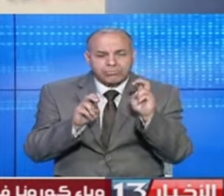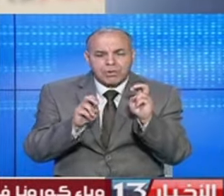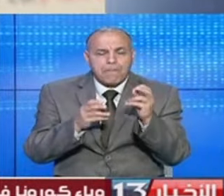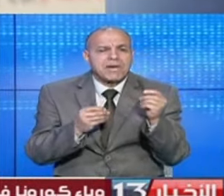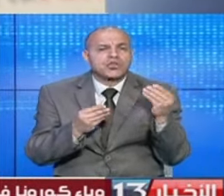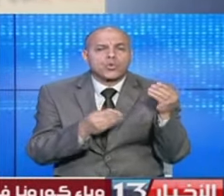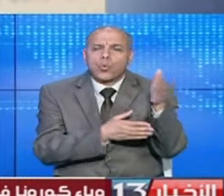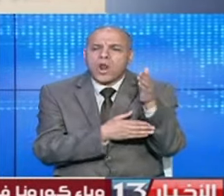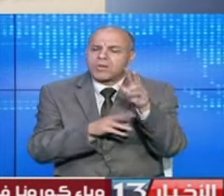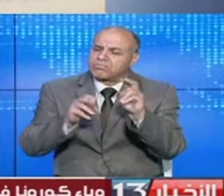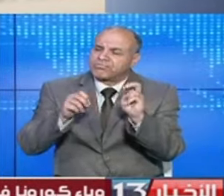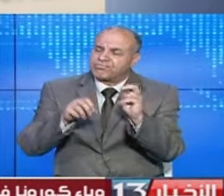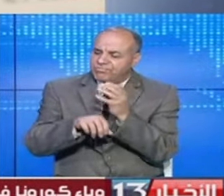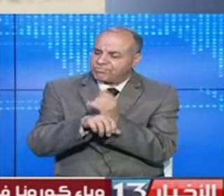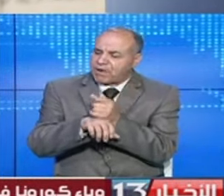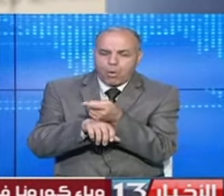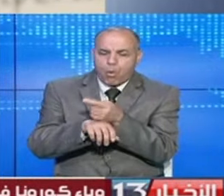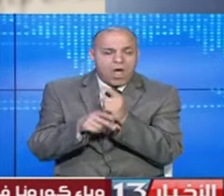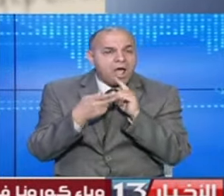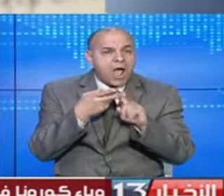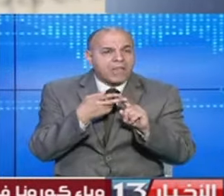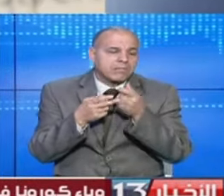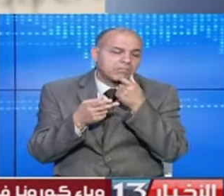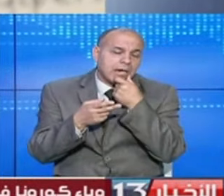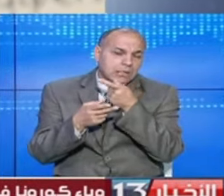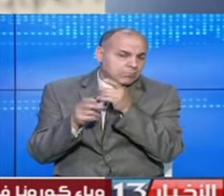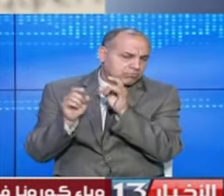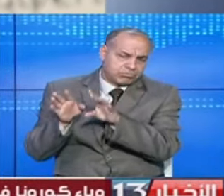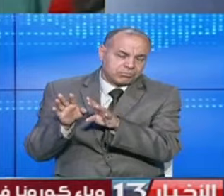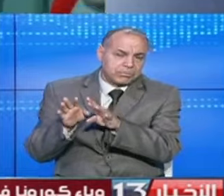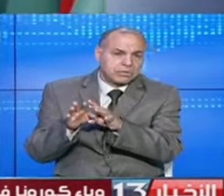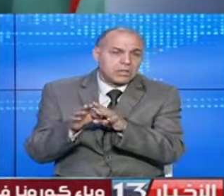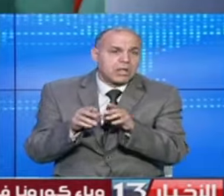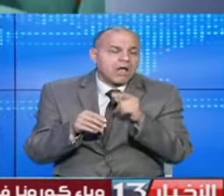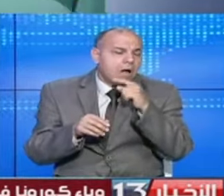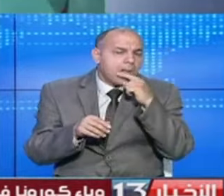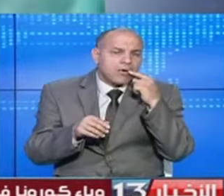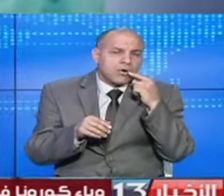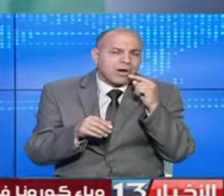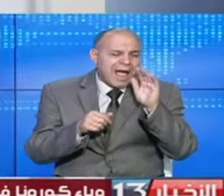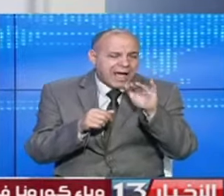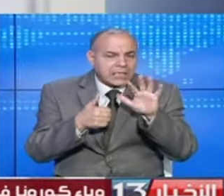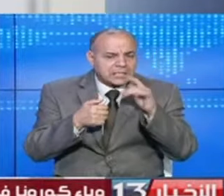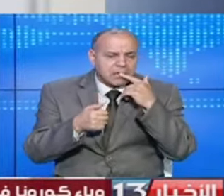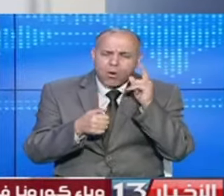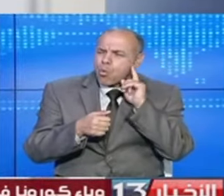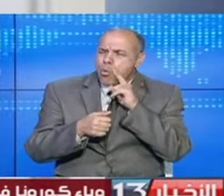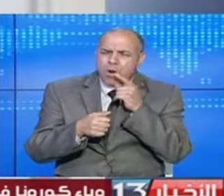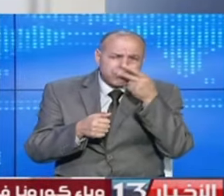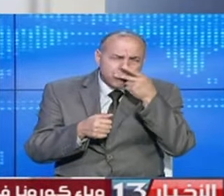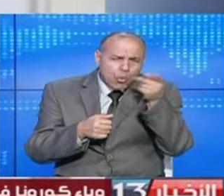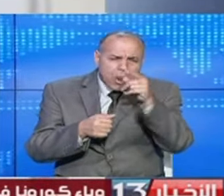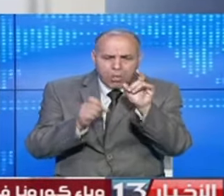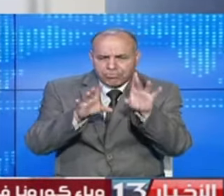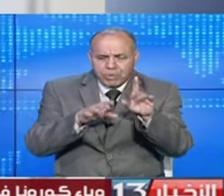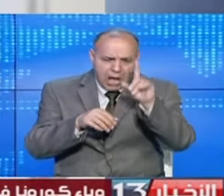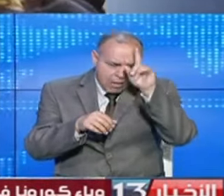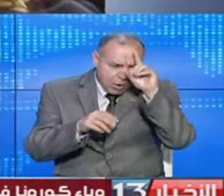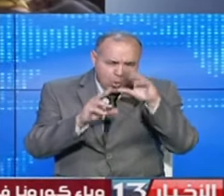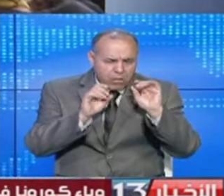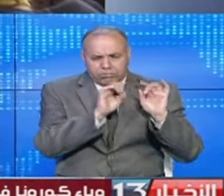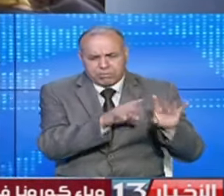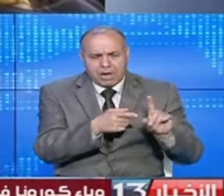عدة دول عملية التطعيم بجرعة أسترازينيكا للذين تقل أعمارهم عن 60 عاما على غرار ألمانيا